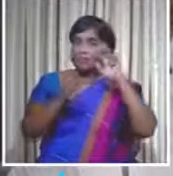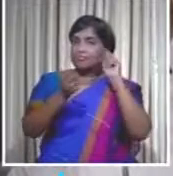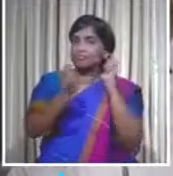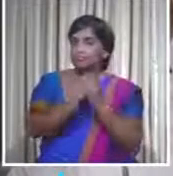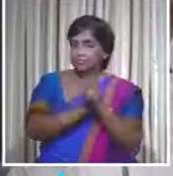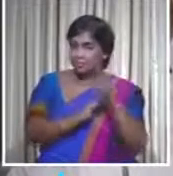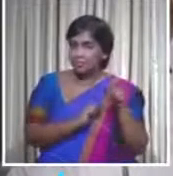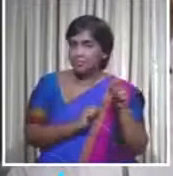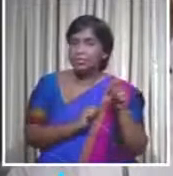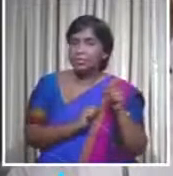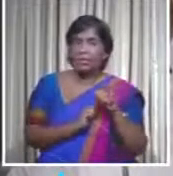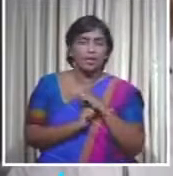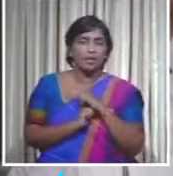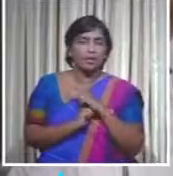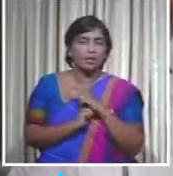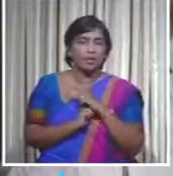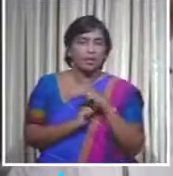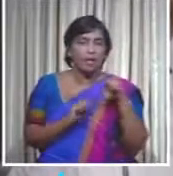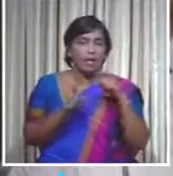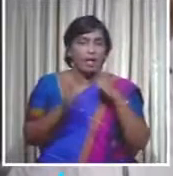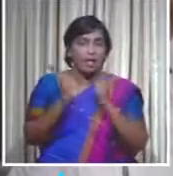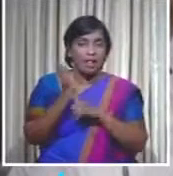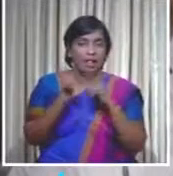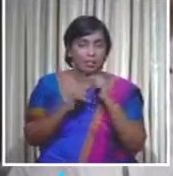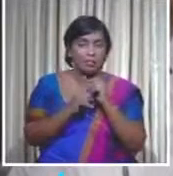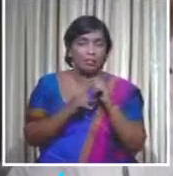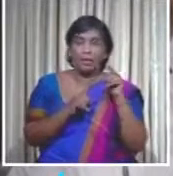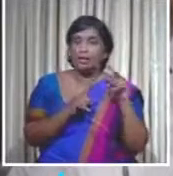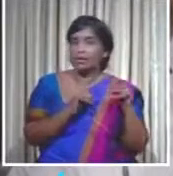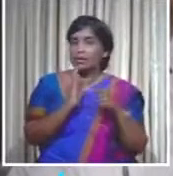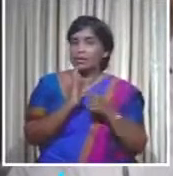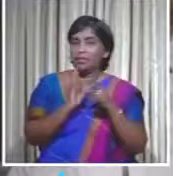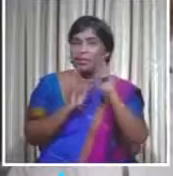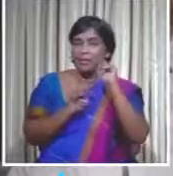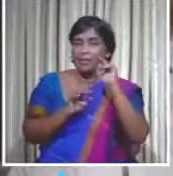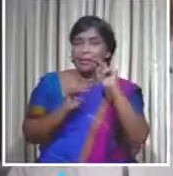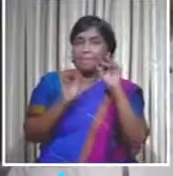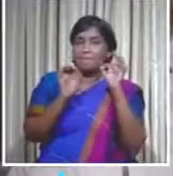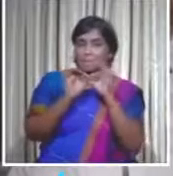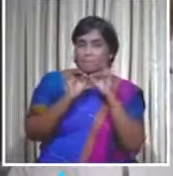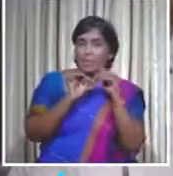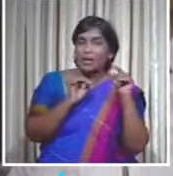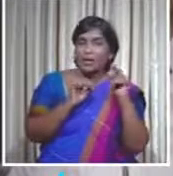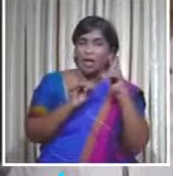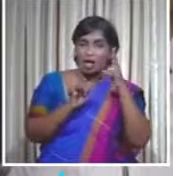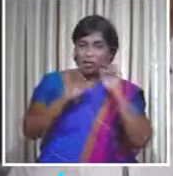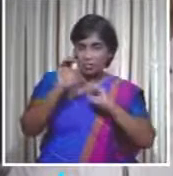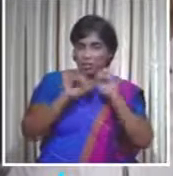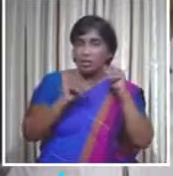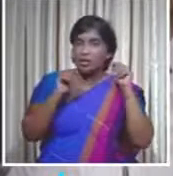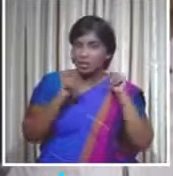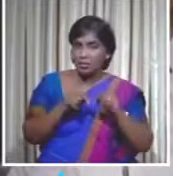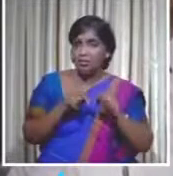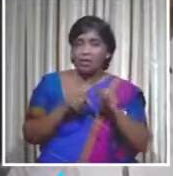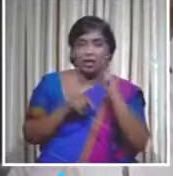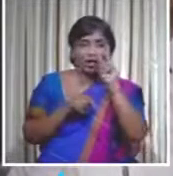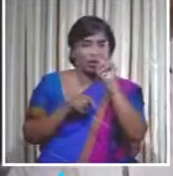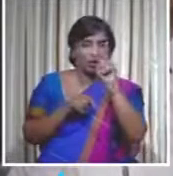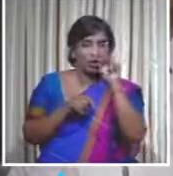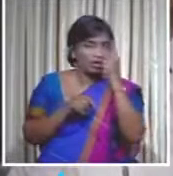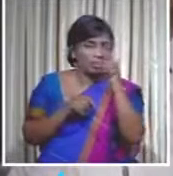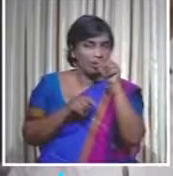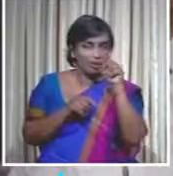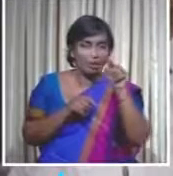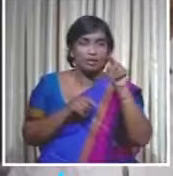තියෙනවා. ප්‍රොපෝන් තියෙන්න ඕනේ 120යි බීටෙන් තියෙන්න ඕනේ 180යි. ඒක තමයි 12.5